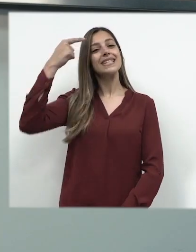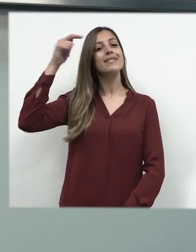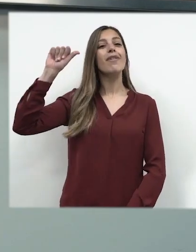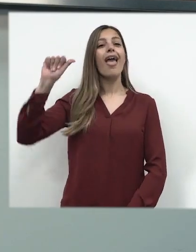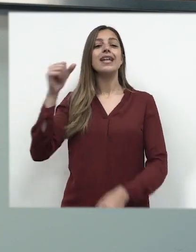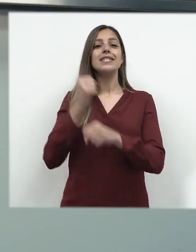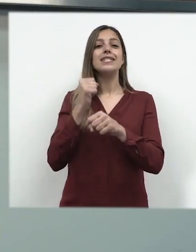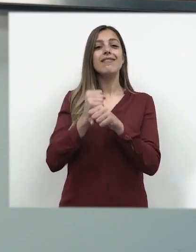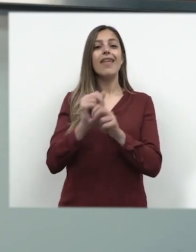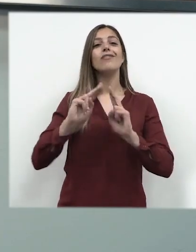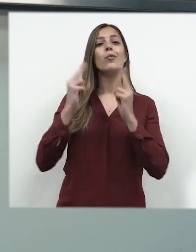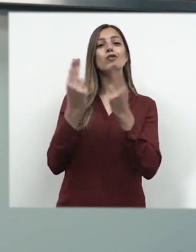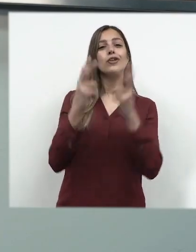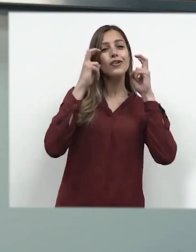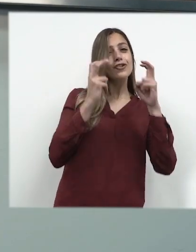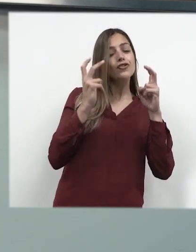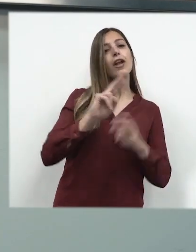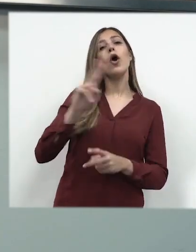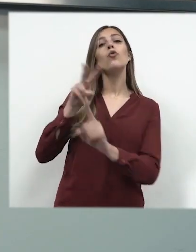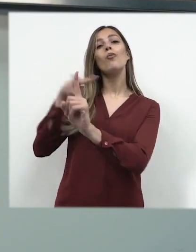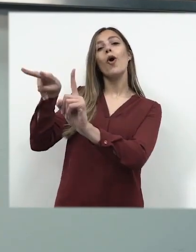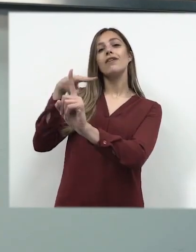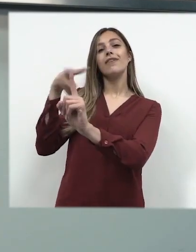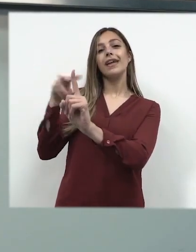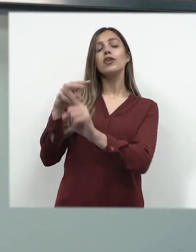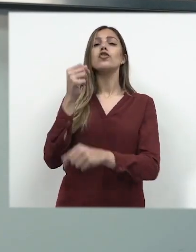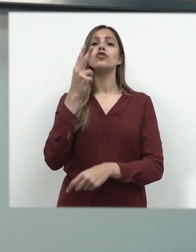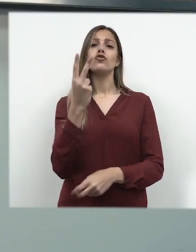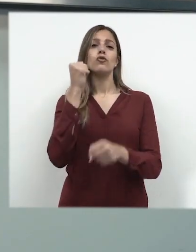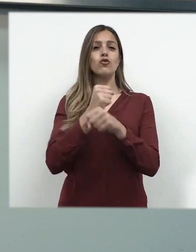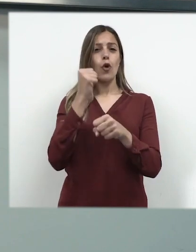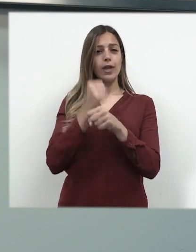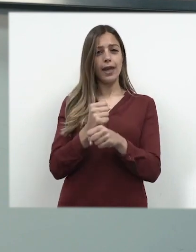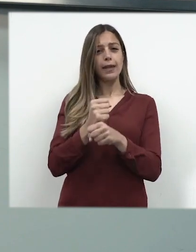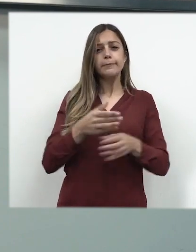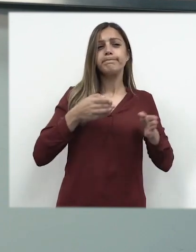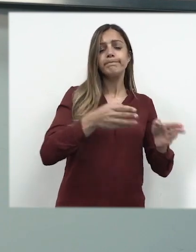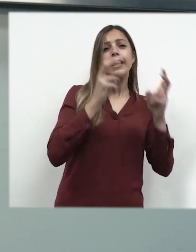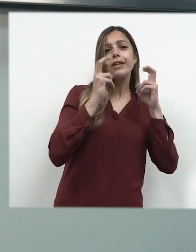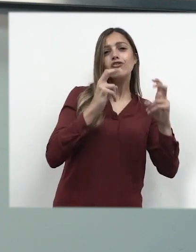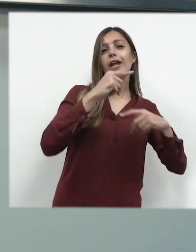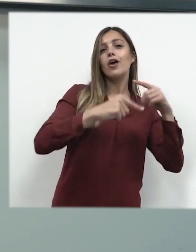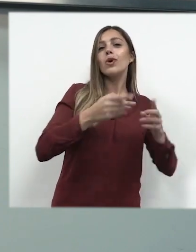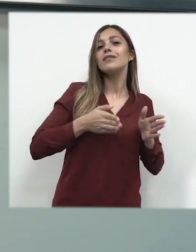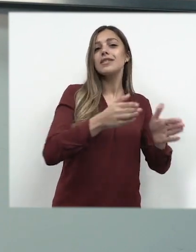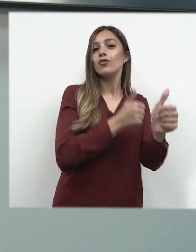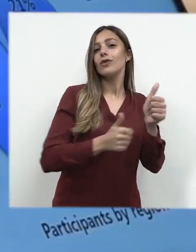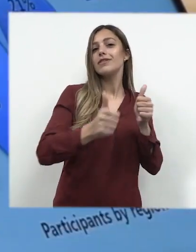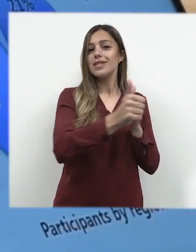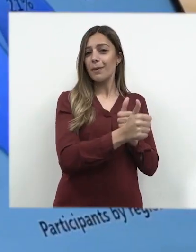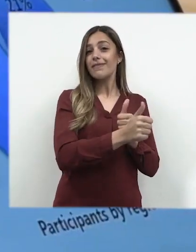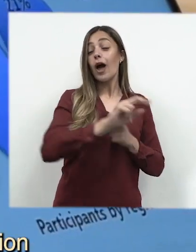Jinali s-sinu naħden fil-juni ta' riċerka u il-monitoraġ Il-l-juni ta' ndużewġ funzjoni id-prinċipali l-issi riċerka dwar settur ta'